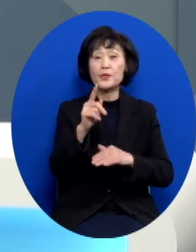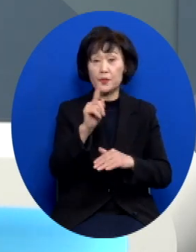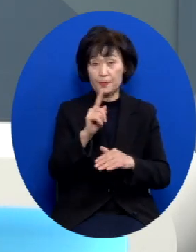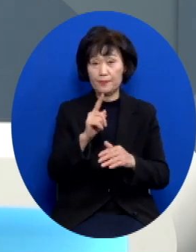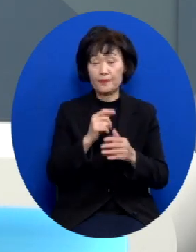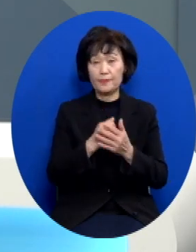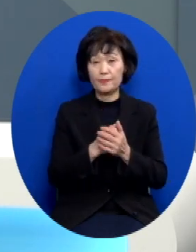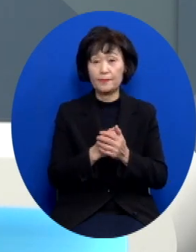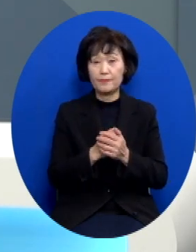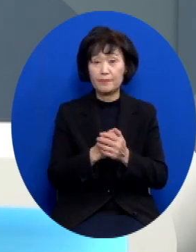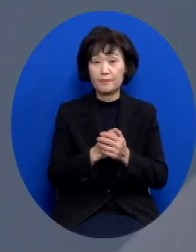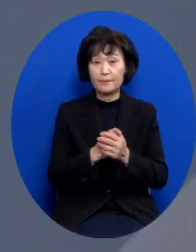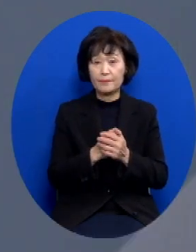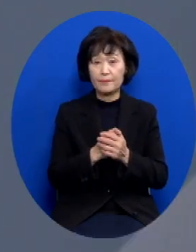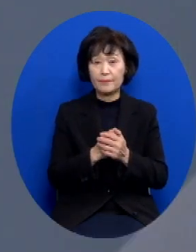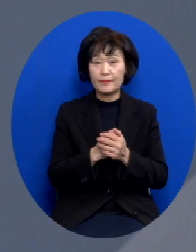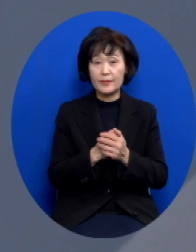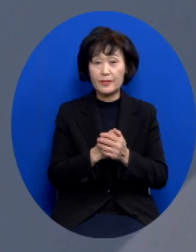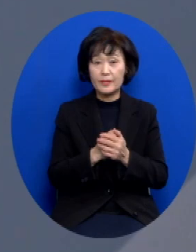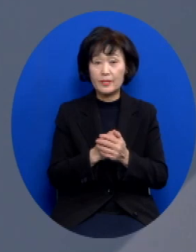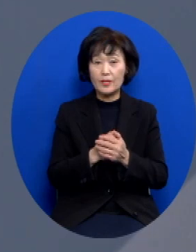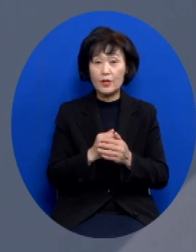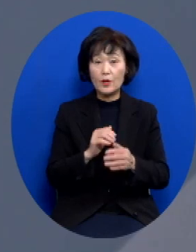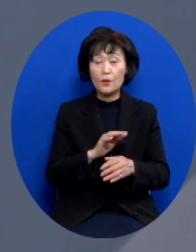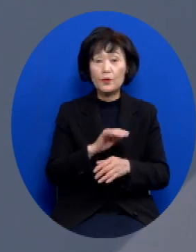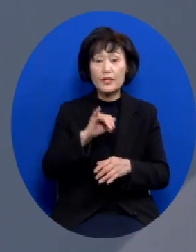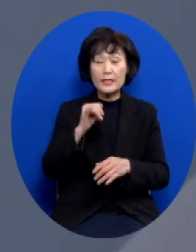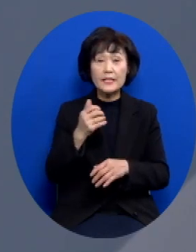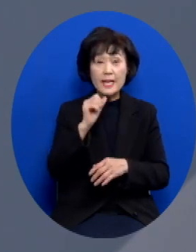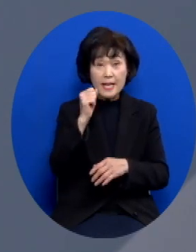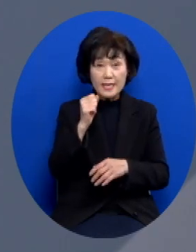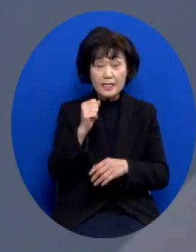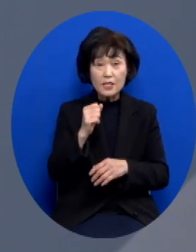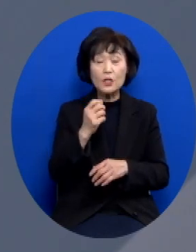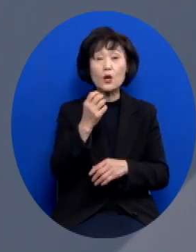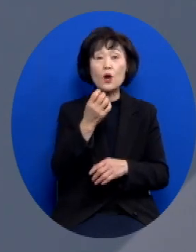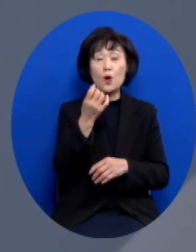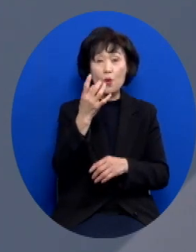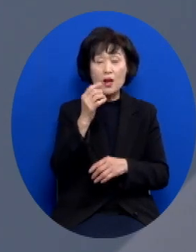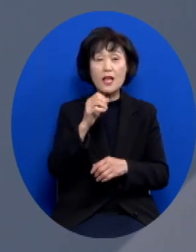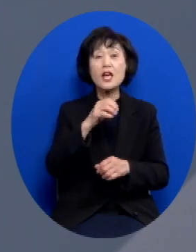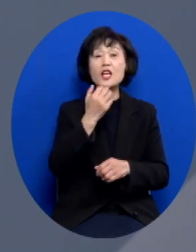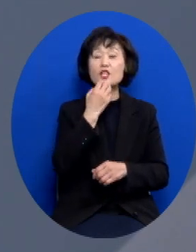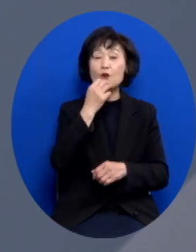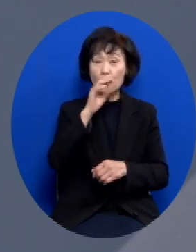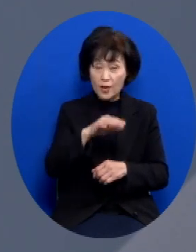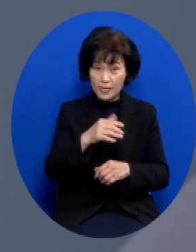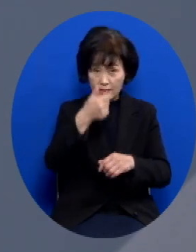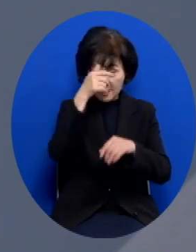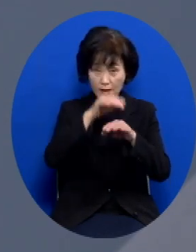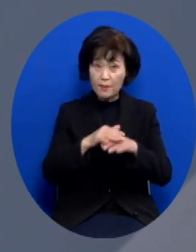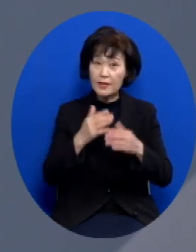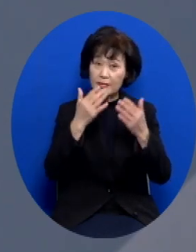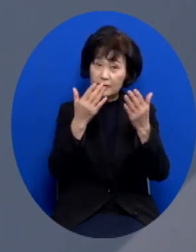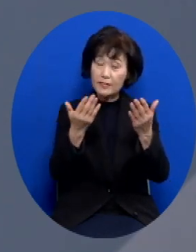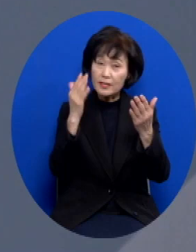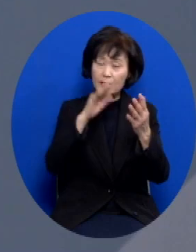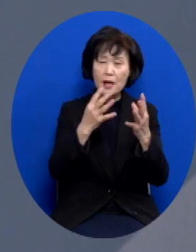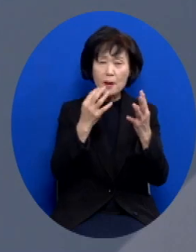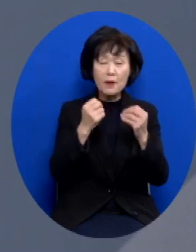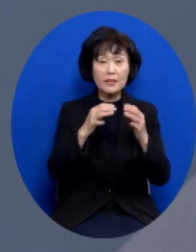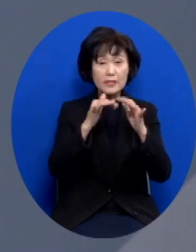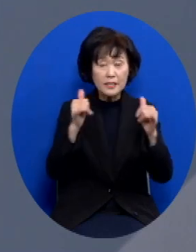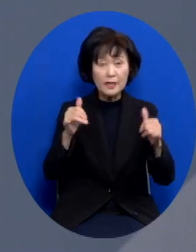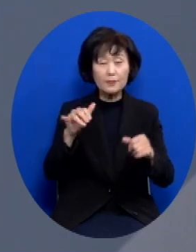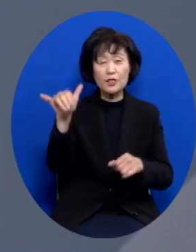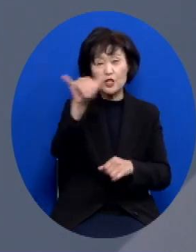있다고요. 네, 저희 제이어스는 원래 매월 서울에서 정기 예배를 드렸었어요. 그때 참 많은 예배자분들이